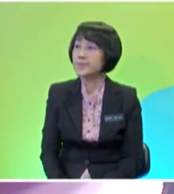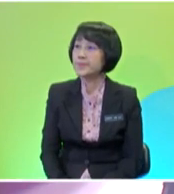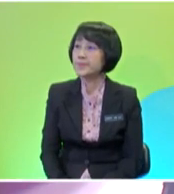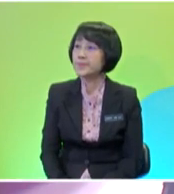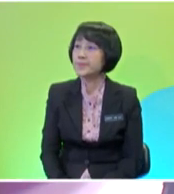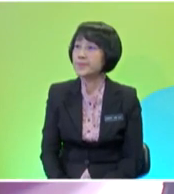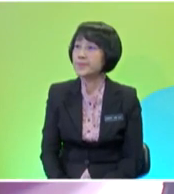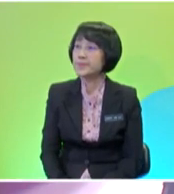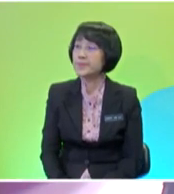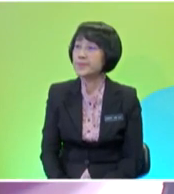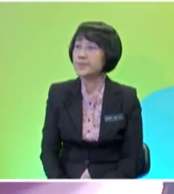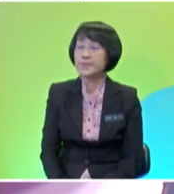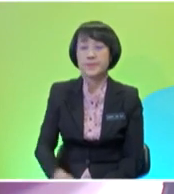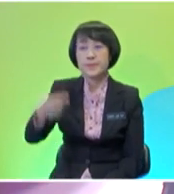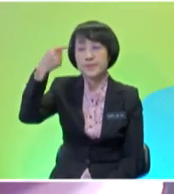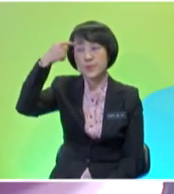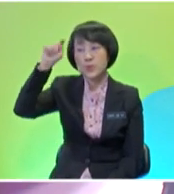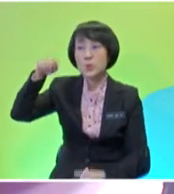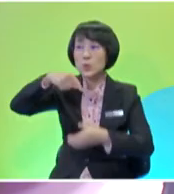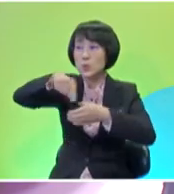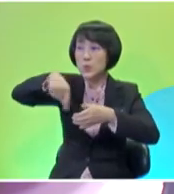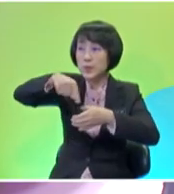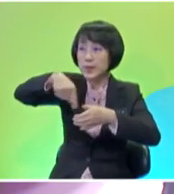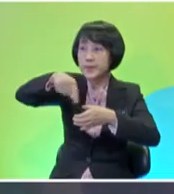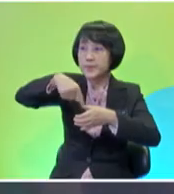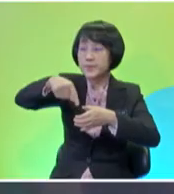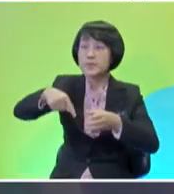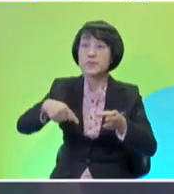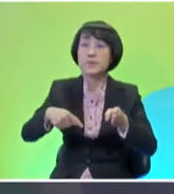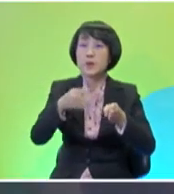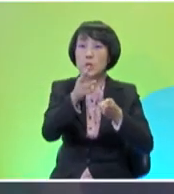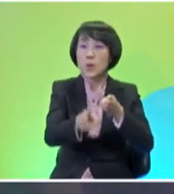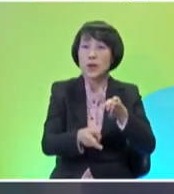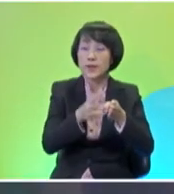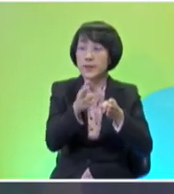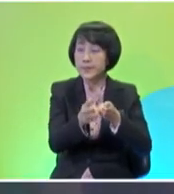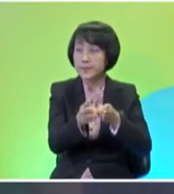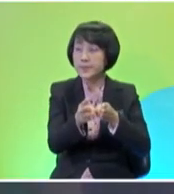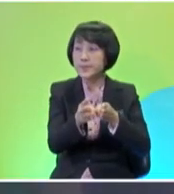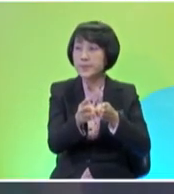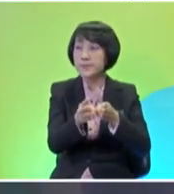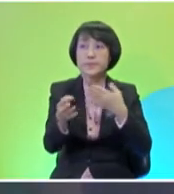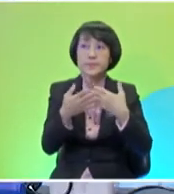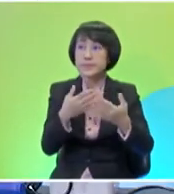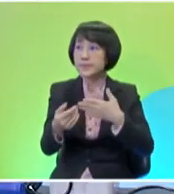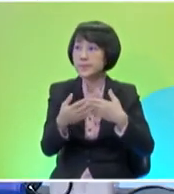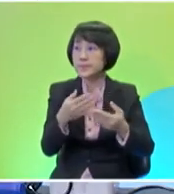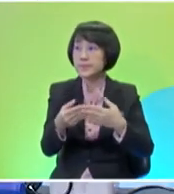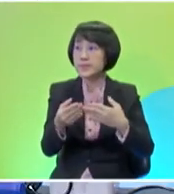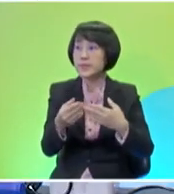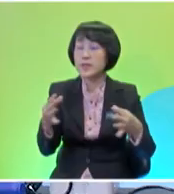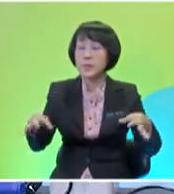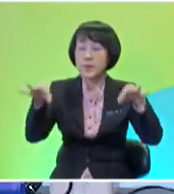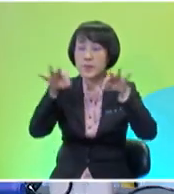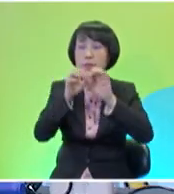je. Untuk yang lubang wayar tu, tak kisah berapa saiz dia sebab dia yang penting boleh keluar wayar